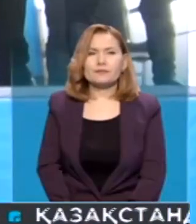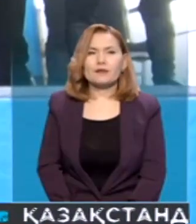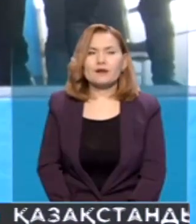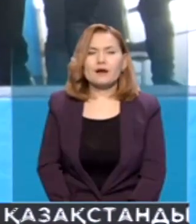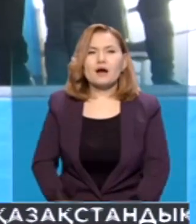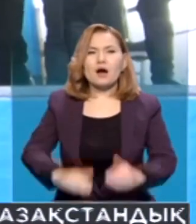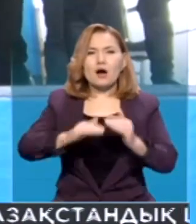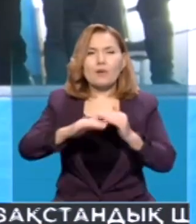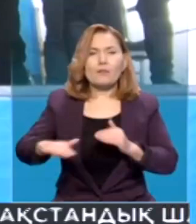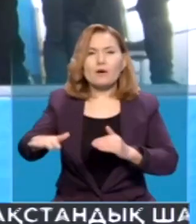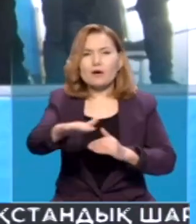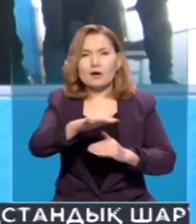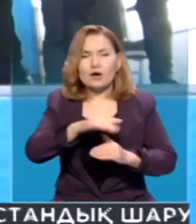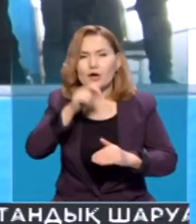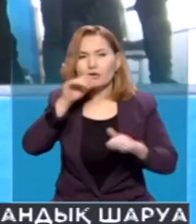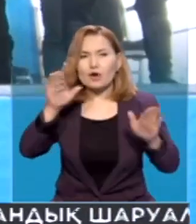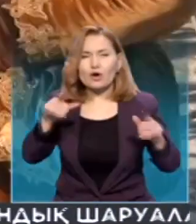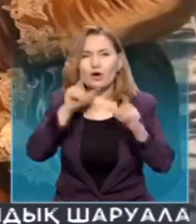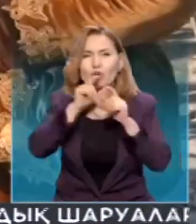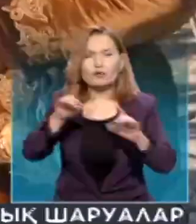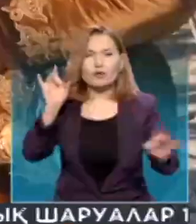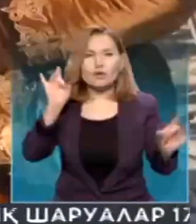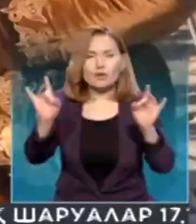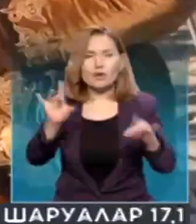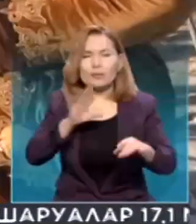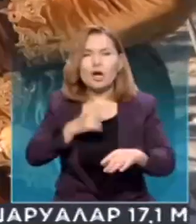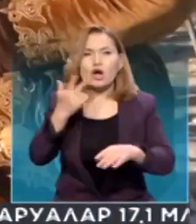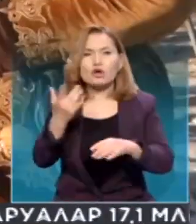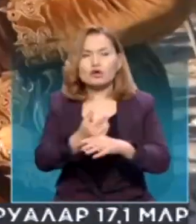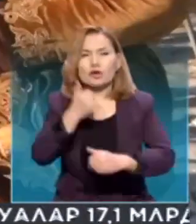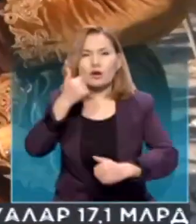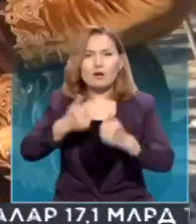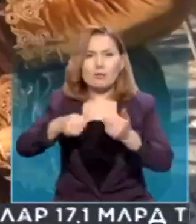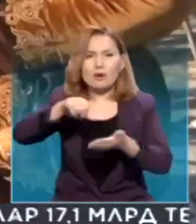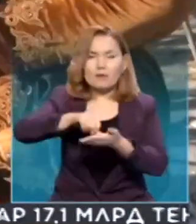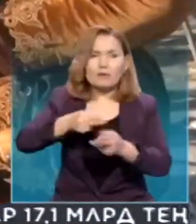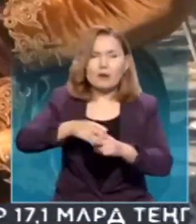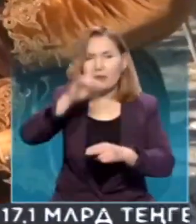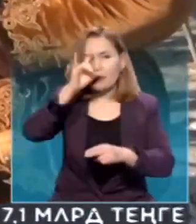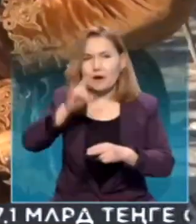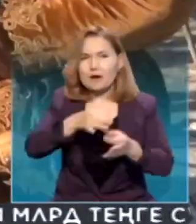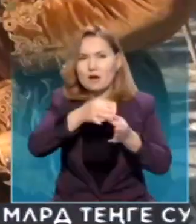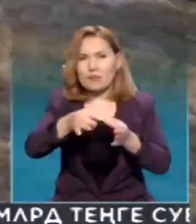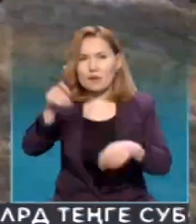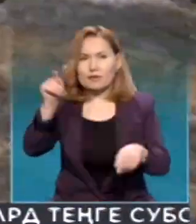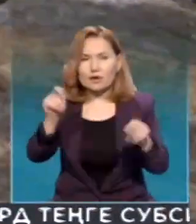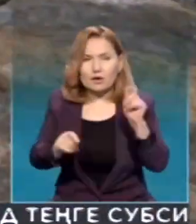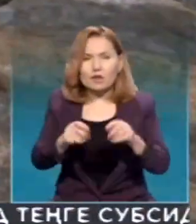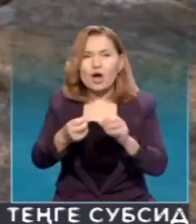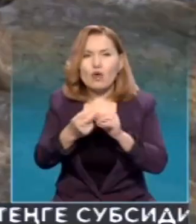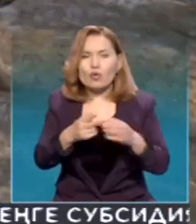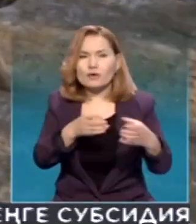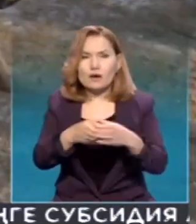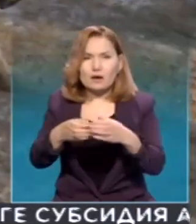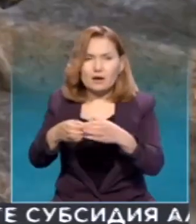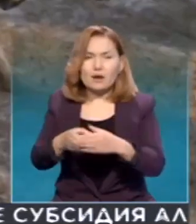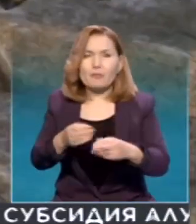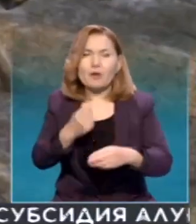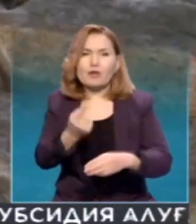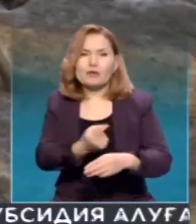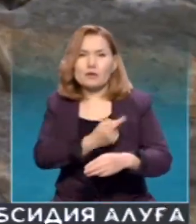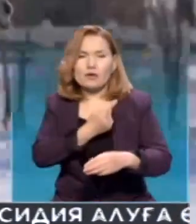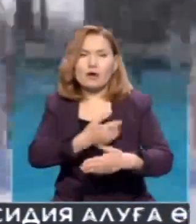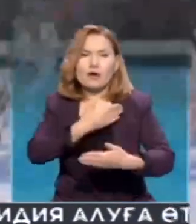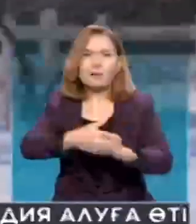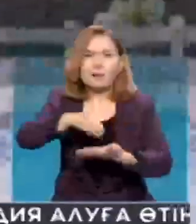Жайық жағалауы қиқуға бөленді. Бұл атырапта осымен үшінші рет қыран қалықтады. Еліміздің әр өңірінен келген 13 команда бекзат өнердің